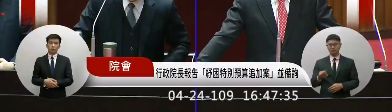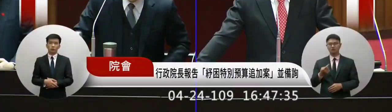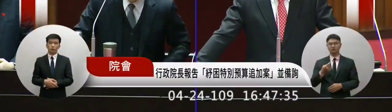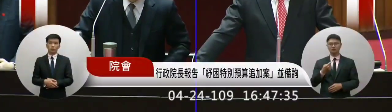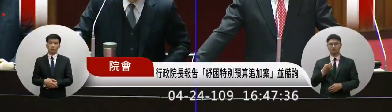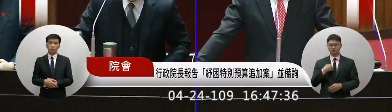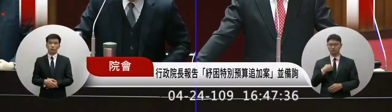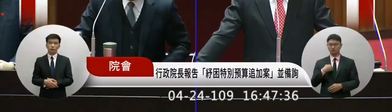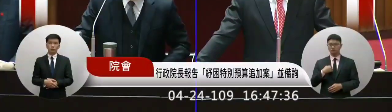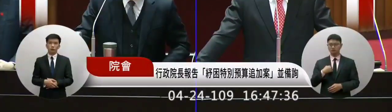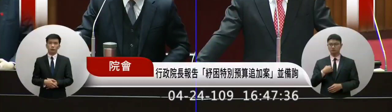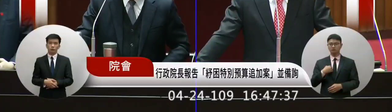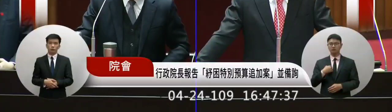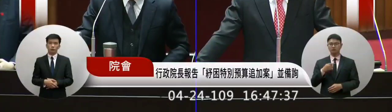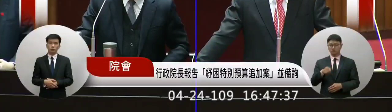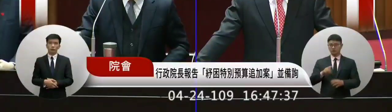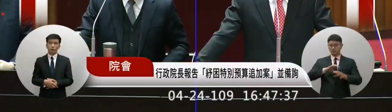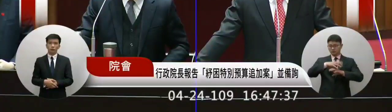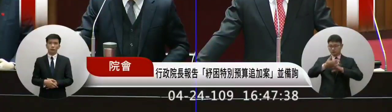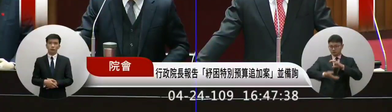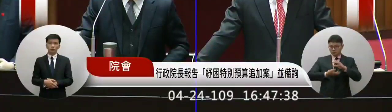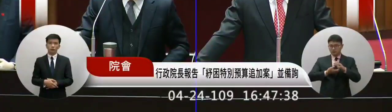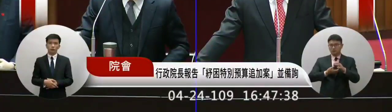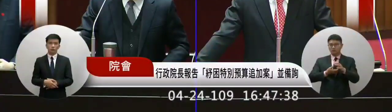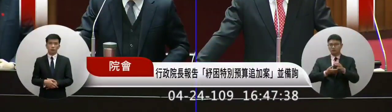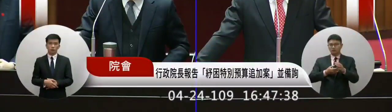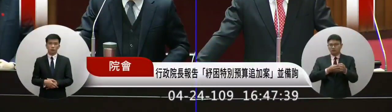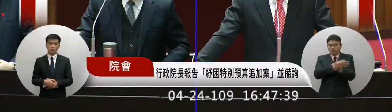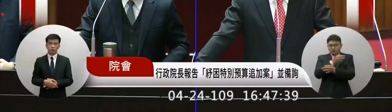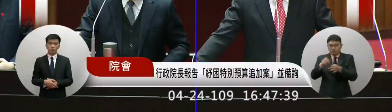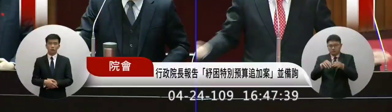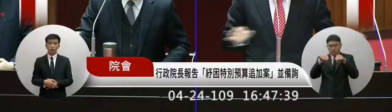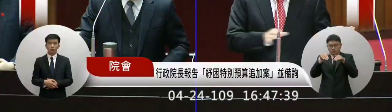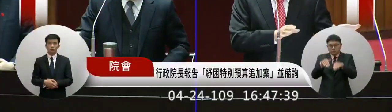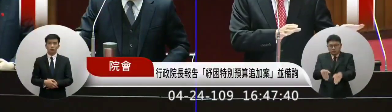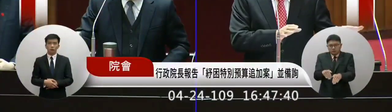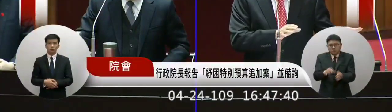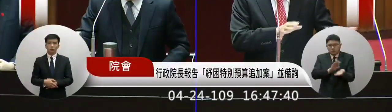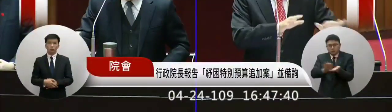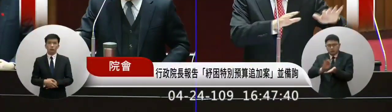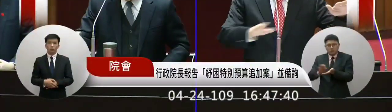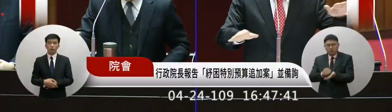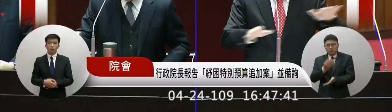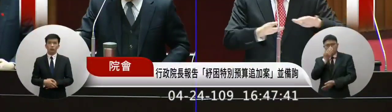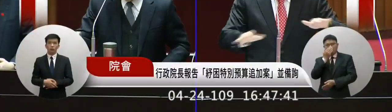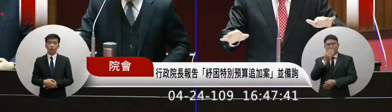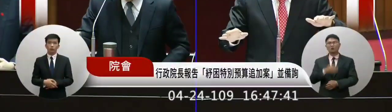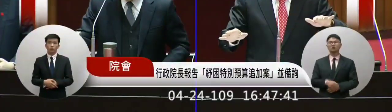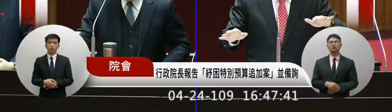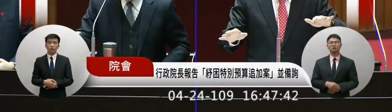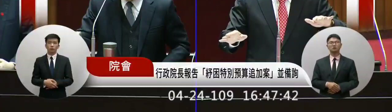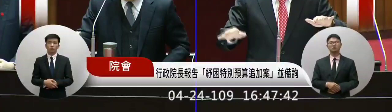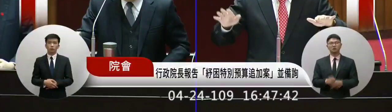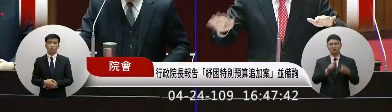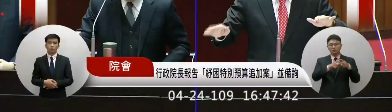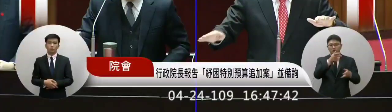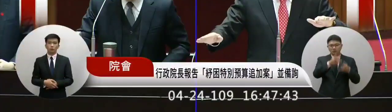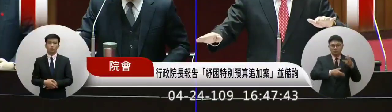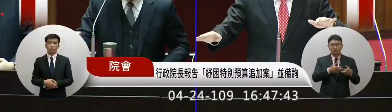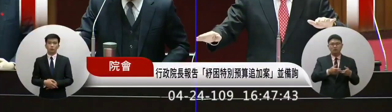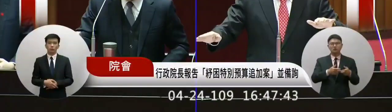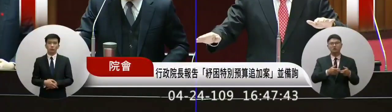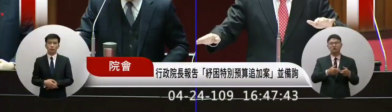的是世界通货的紧缩，因为整个产业链